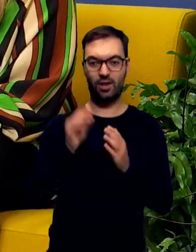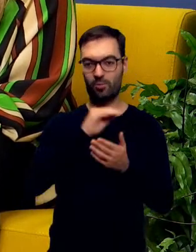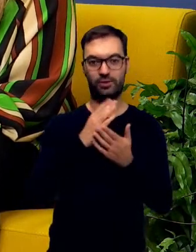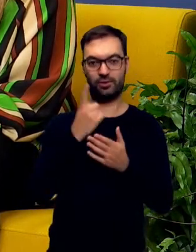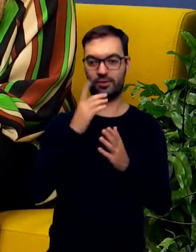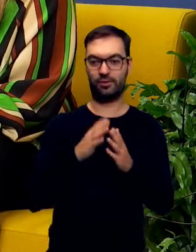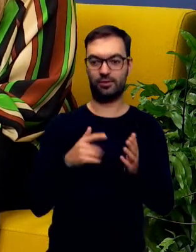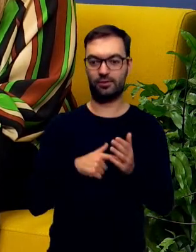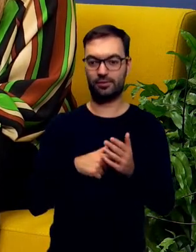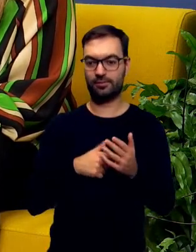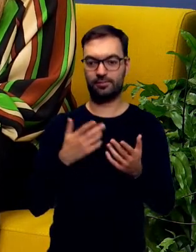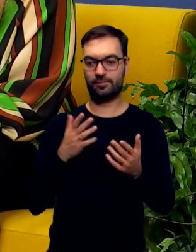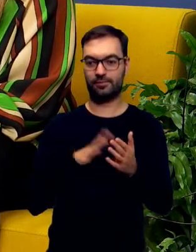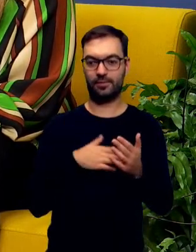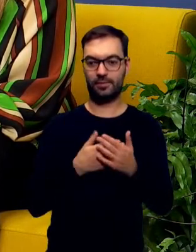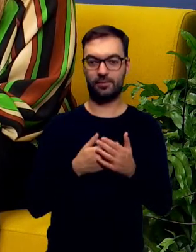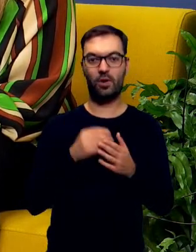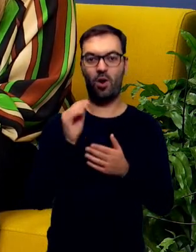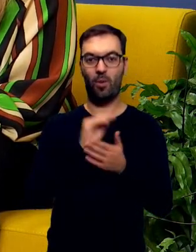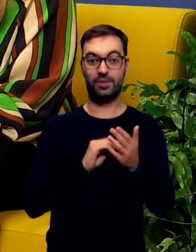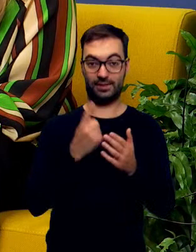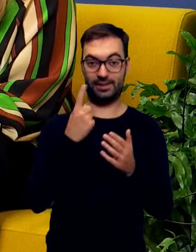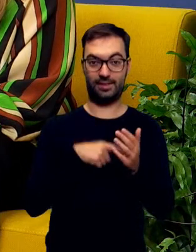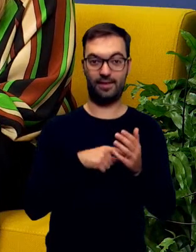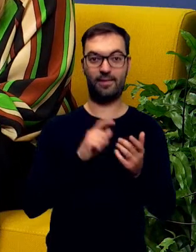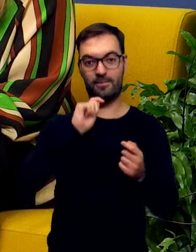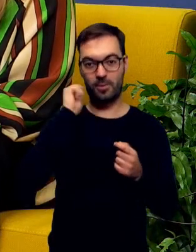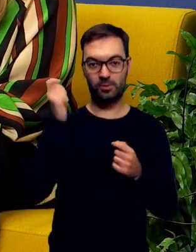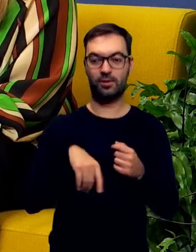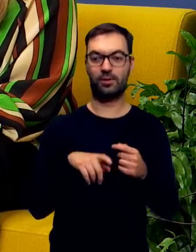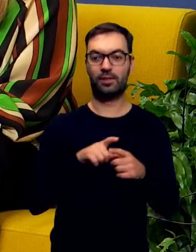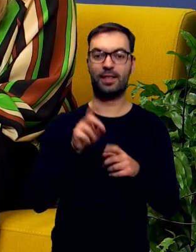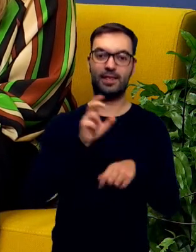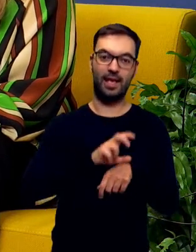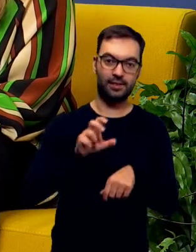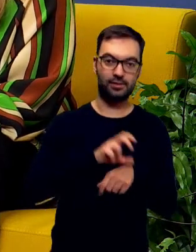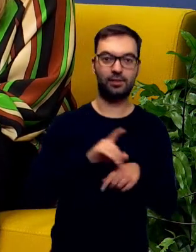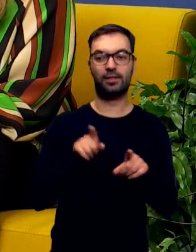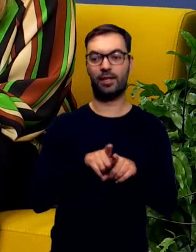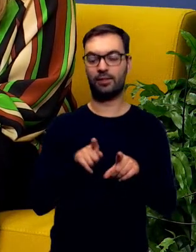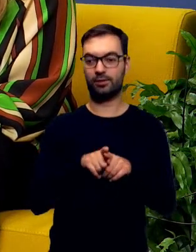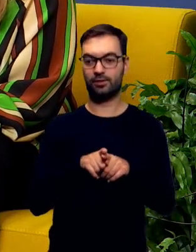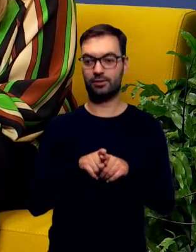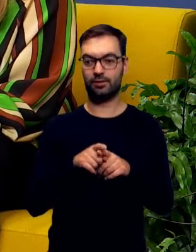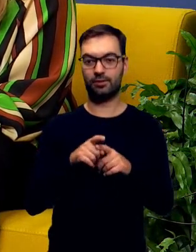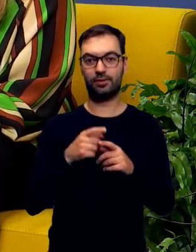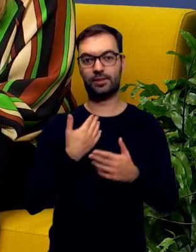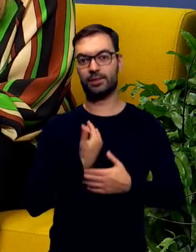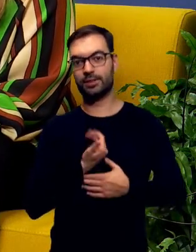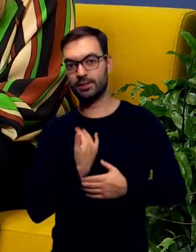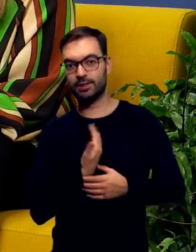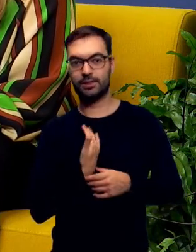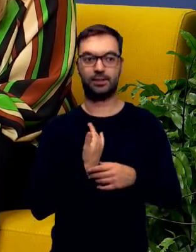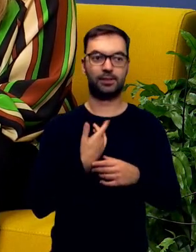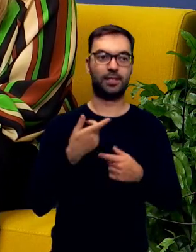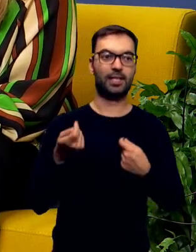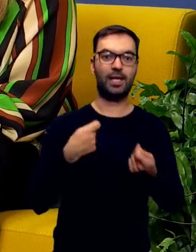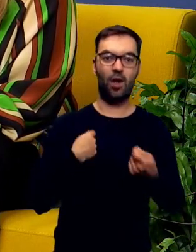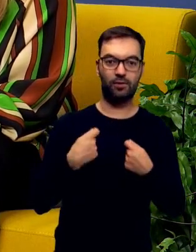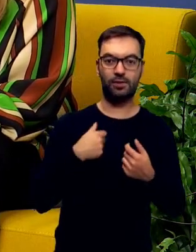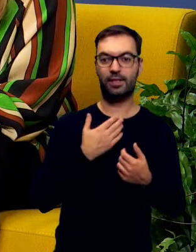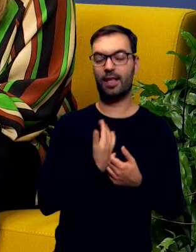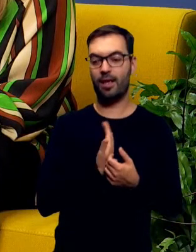to na przykładzie opisu tej wyprawy, zarówno od strony technicznej, jak i dylematów